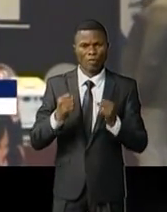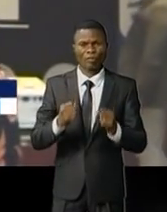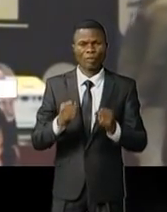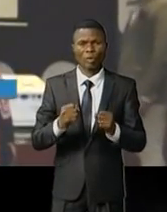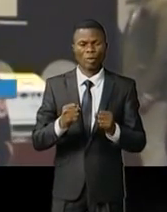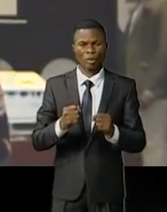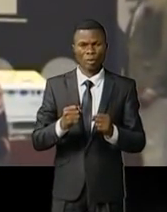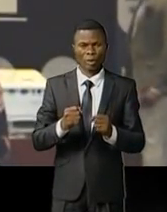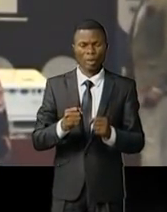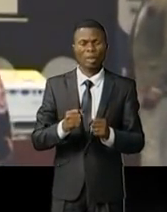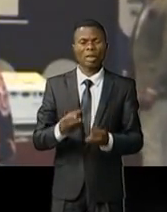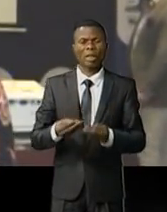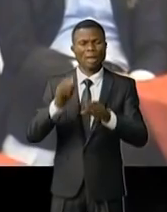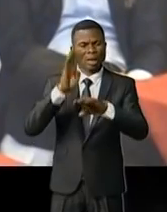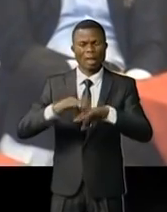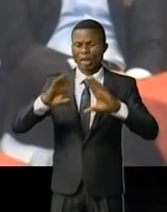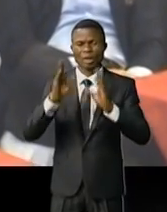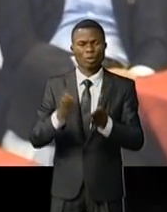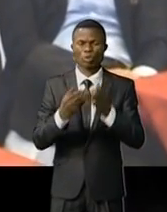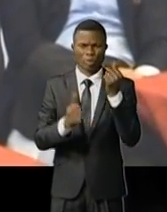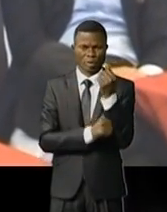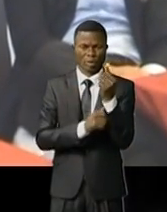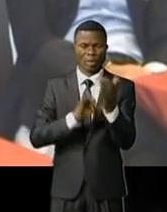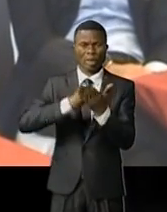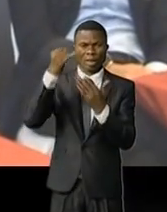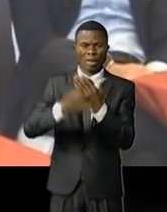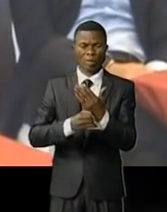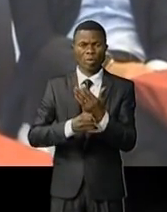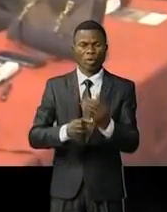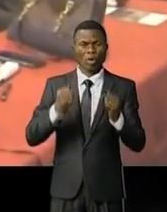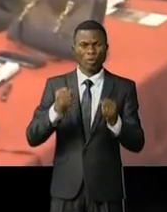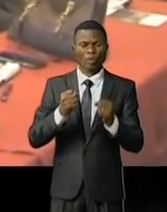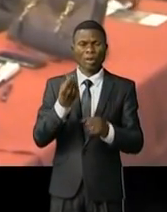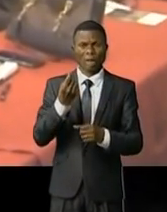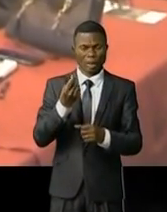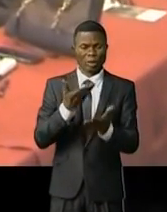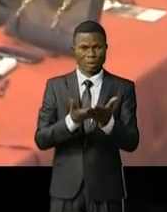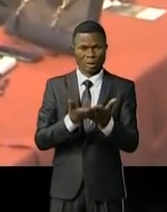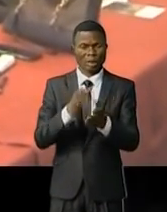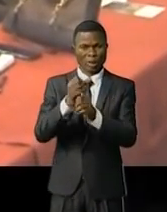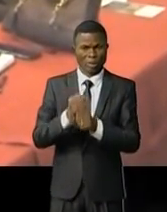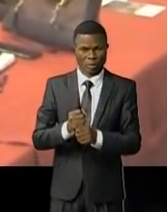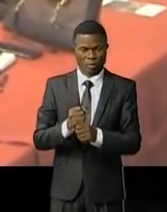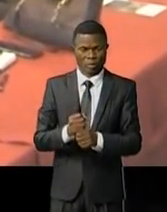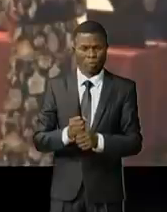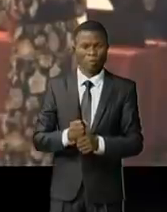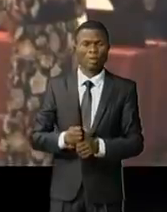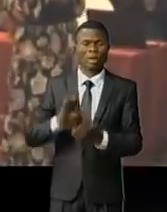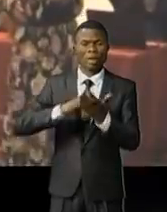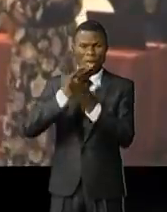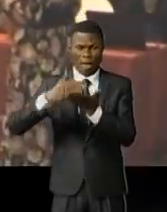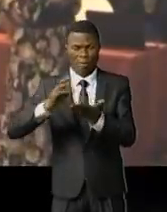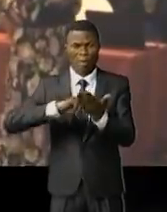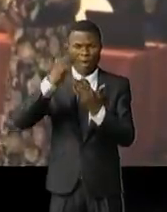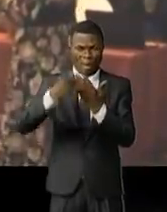vraiment vont bénéficier tout le monde. La gestion des projets durables et l'obtention des financements, ainsi que les étapes du processus de